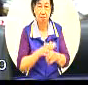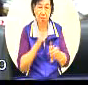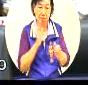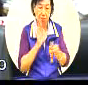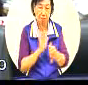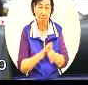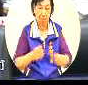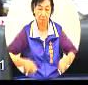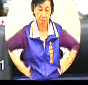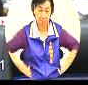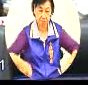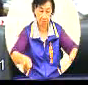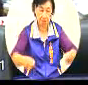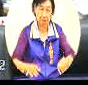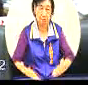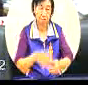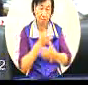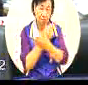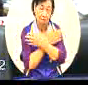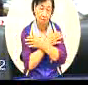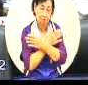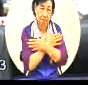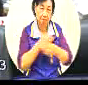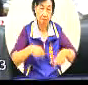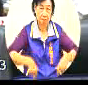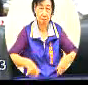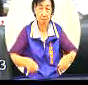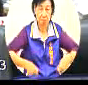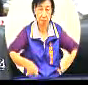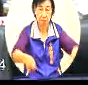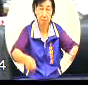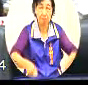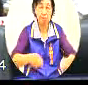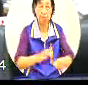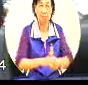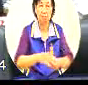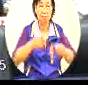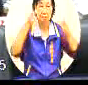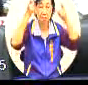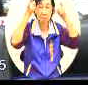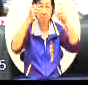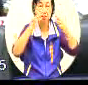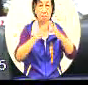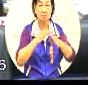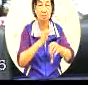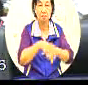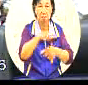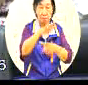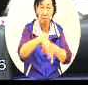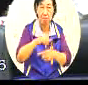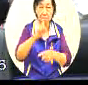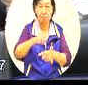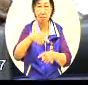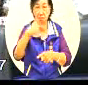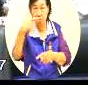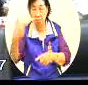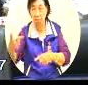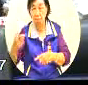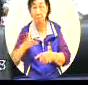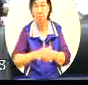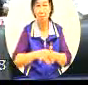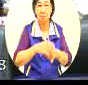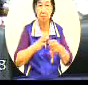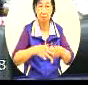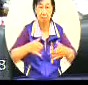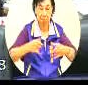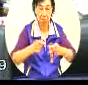市，他说市长讲的说哦，农十六森林公园是高雄市最棒最好的一个公园，但是我从住家推着娃娃车